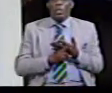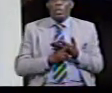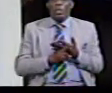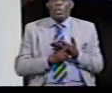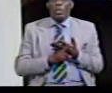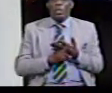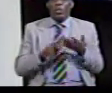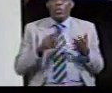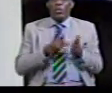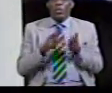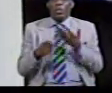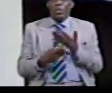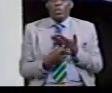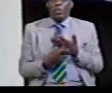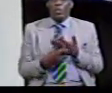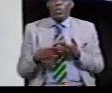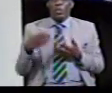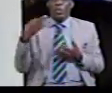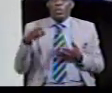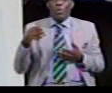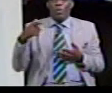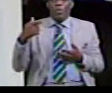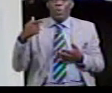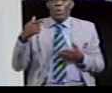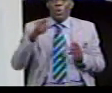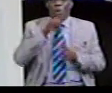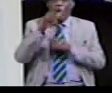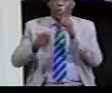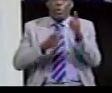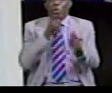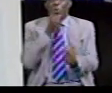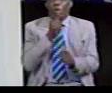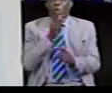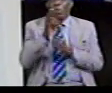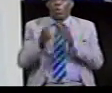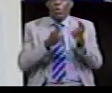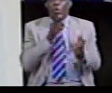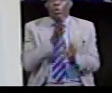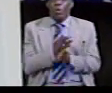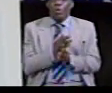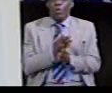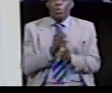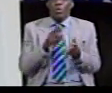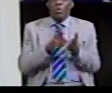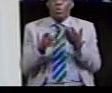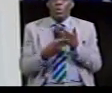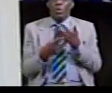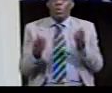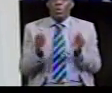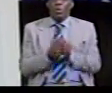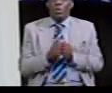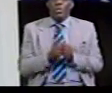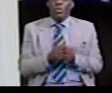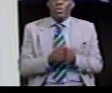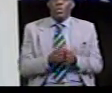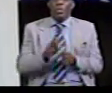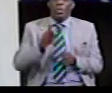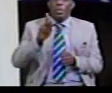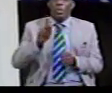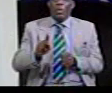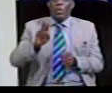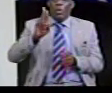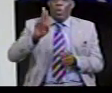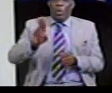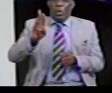Crusade with KUMUYI. Je souhaite la bienvenue à tout le monde à cette édition de mars de